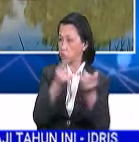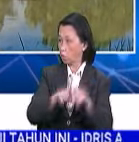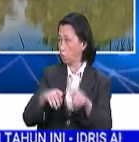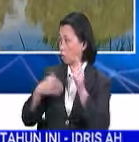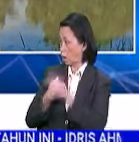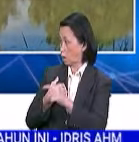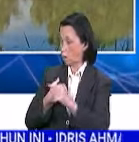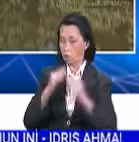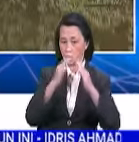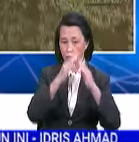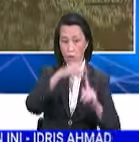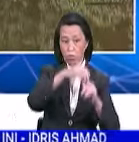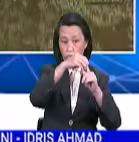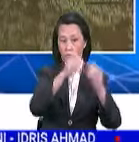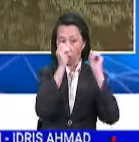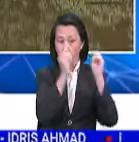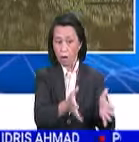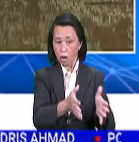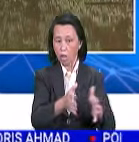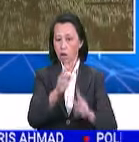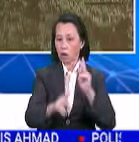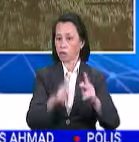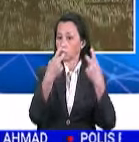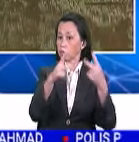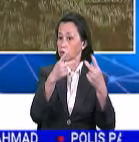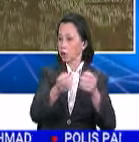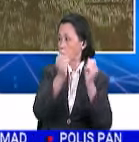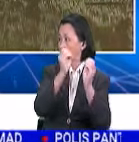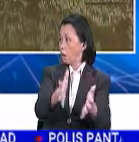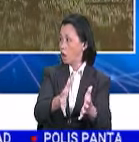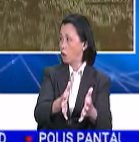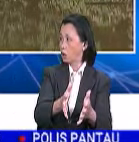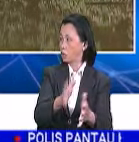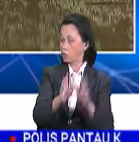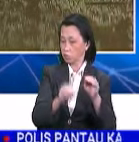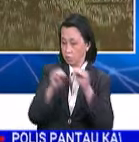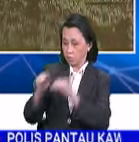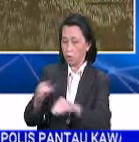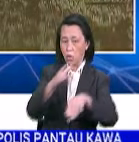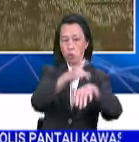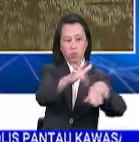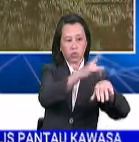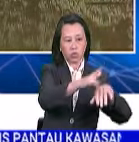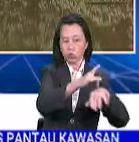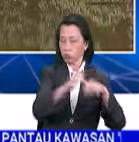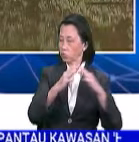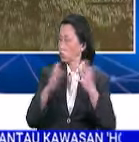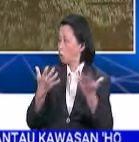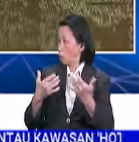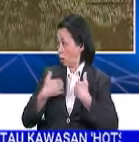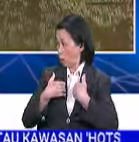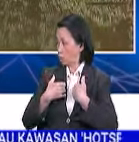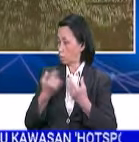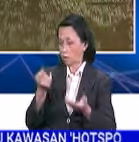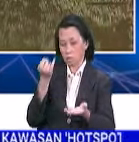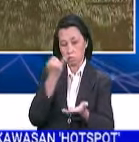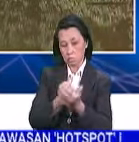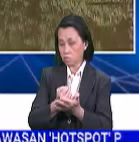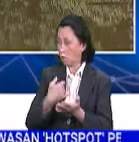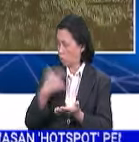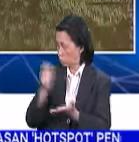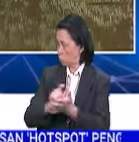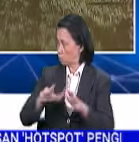melibatkan rumah-rumah yang ditinggalkan ataupun premis-premis perniagaan yang kita tahu ditinggalkan kosong disebabkan banjir? Ada sebarang